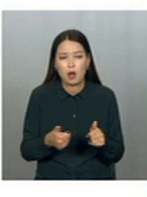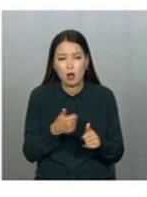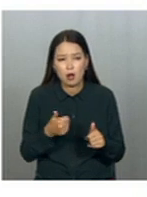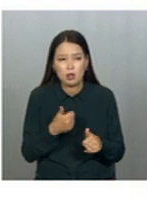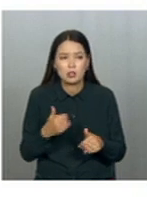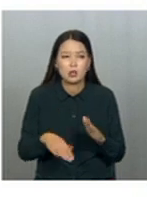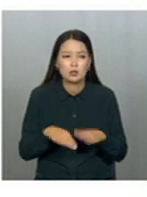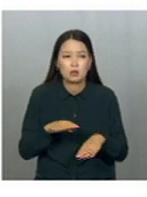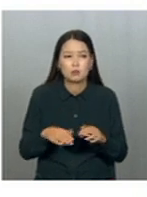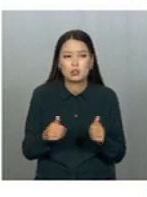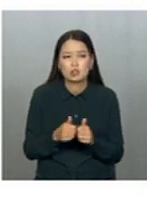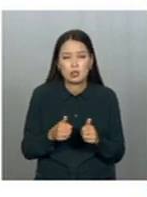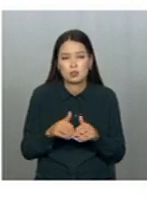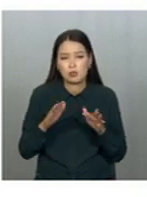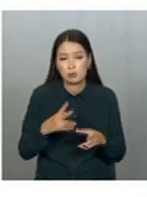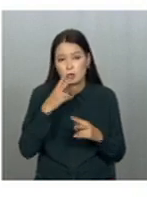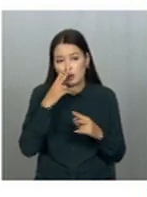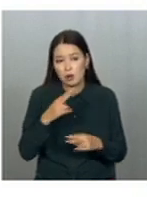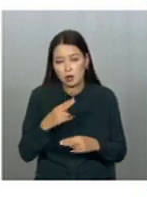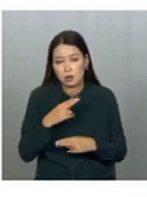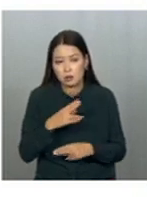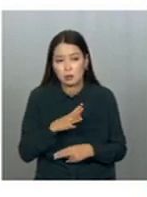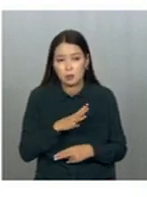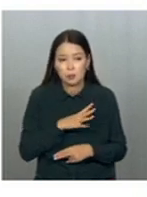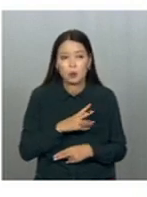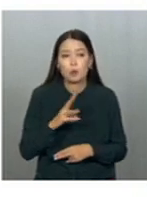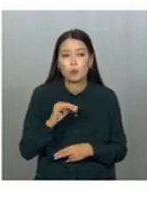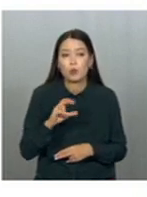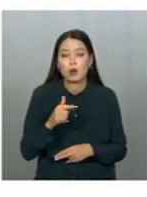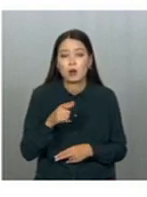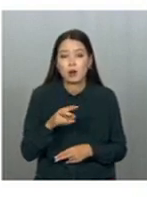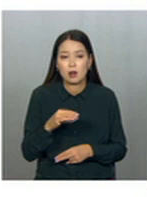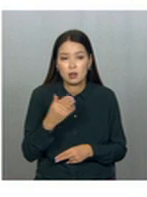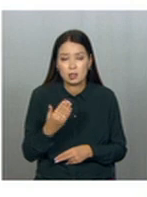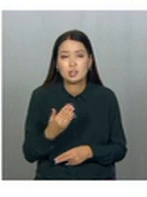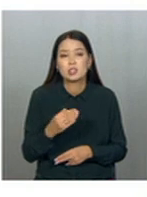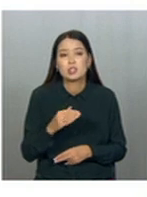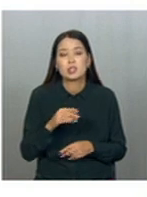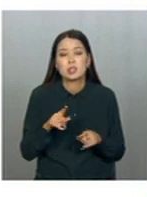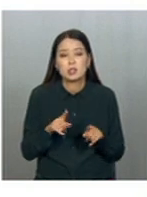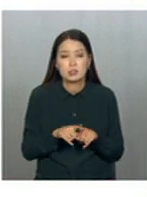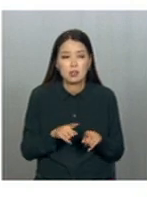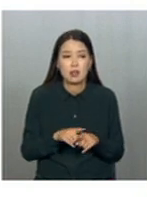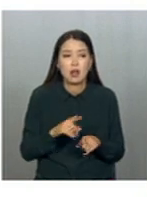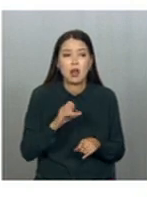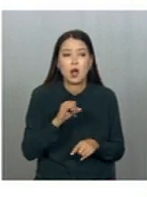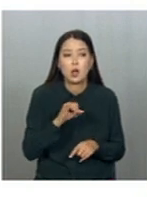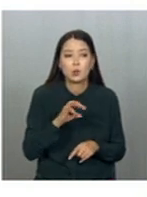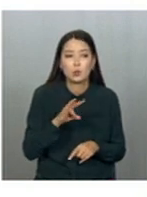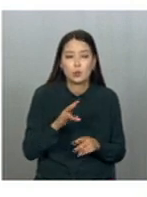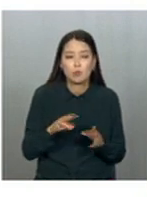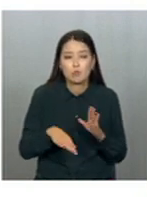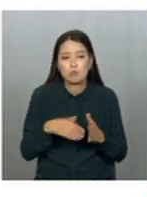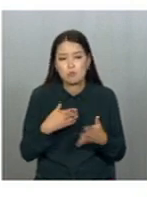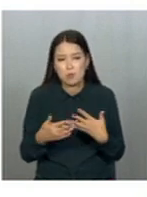жалпақ жағын үстіне қаратты. Бұл жерде Мұқағалидың бейнесін айу төс, айулығы ұстап кетті ме